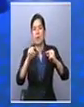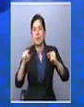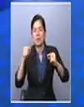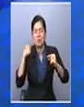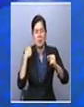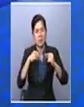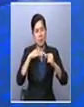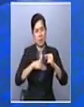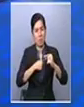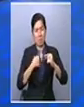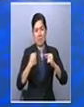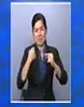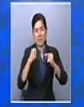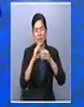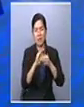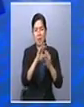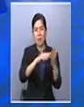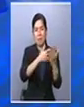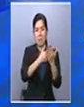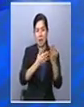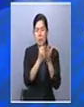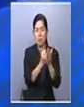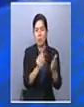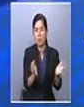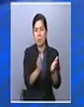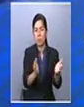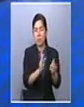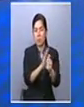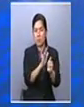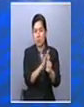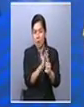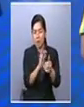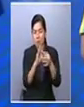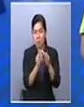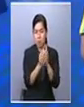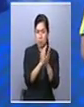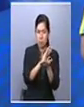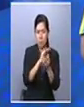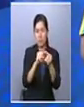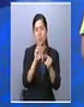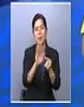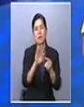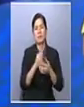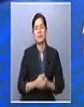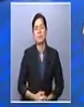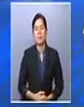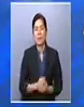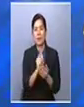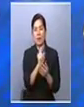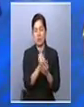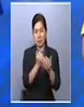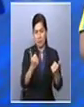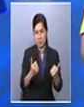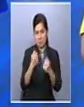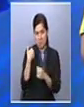ชื่อมั่นถึงมาตรการที่จะเข้ามาดูแลควบคุมการปรับตัวค่อนข้างผันผวนในช่วงที่ผ่านมาและก็ล่าสุดนั้นมีการห้าม